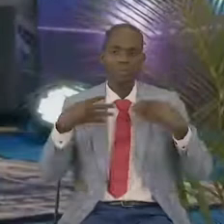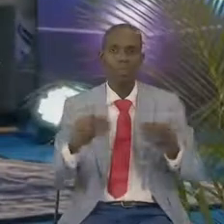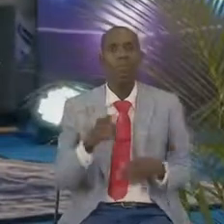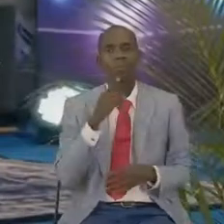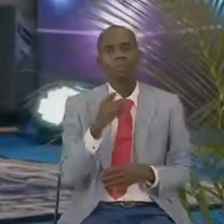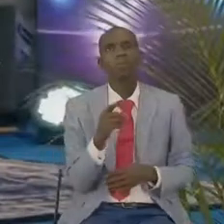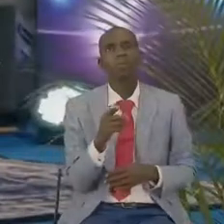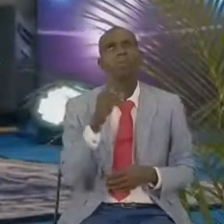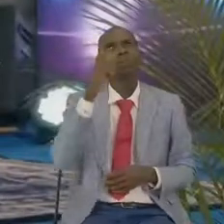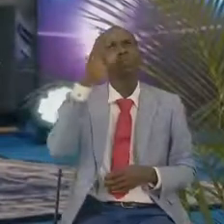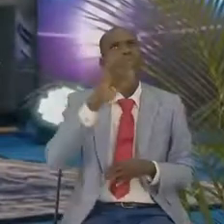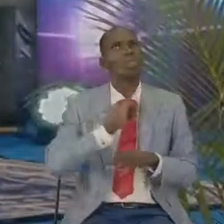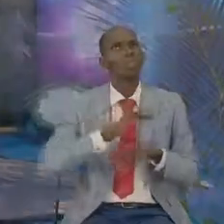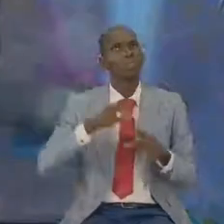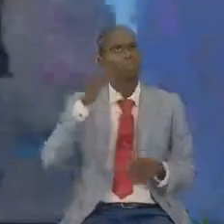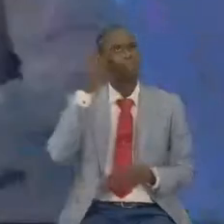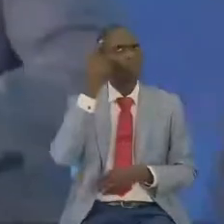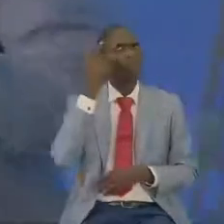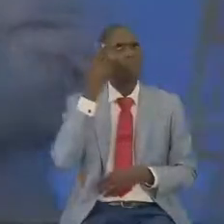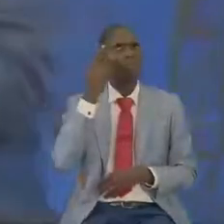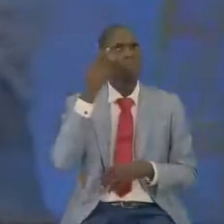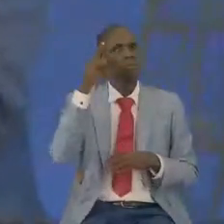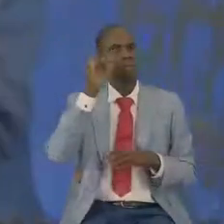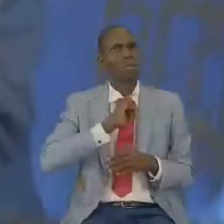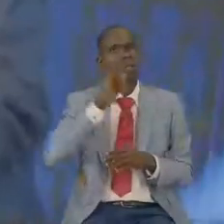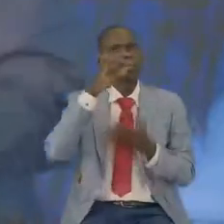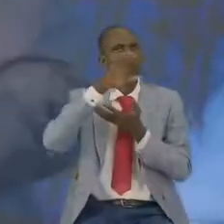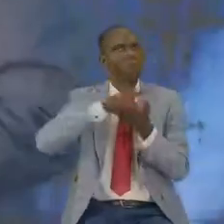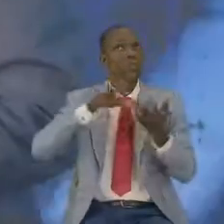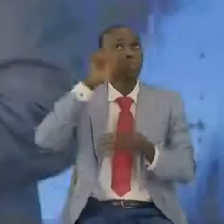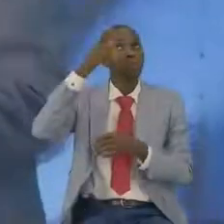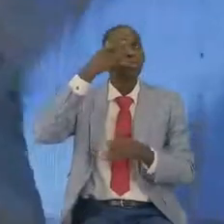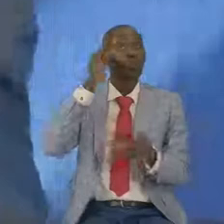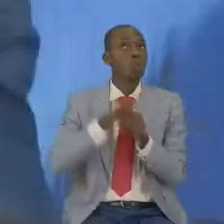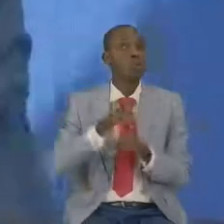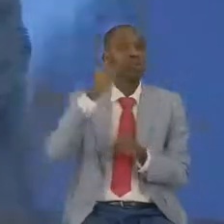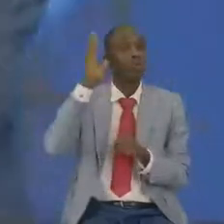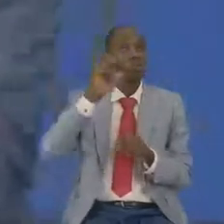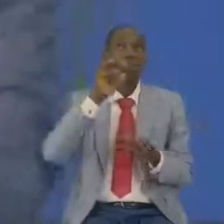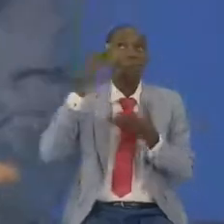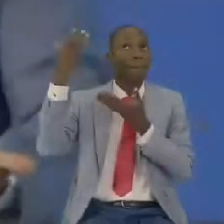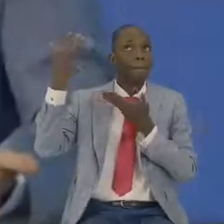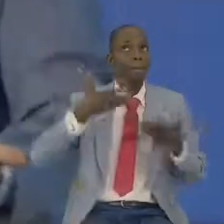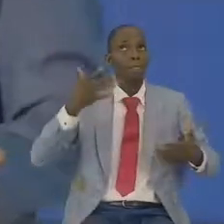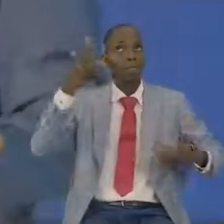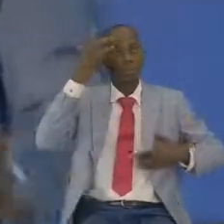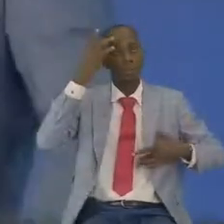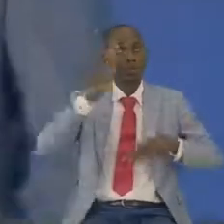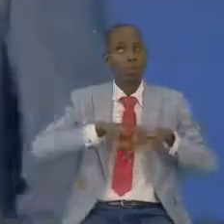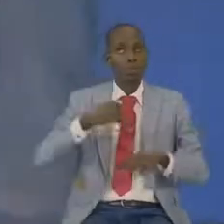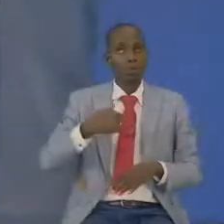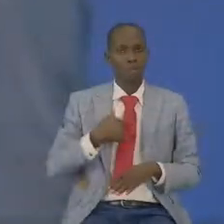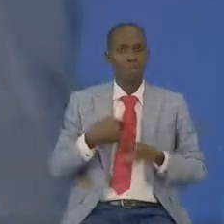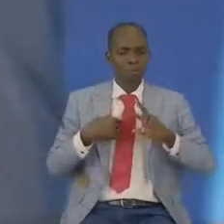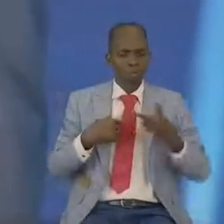Dieu, je ne comprends pas. Tu as dit que tu ne vas pas mettre ça sur nous. Et maintenant tu dis encore que je